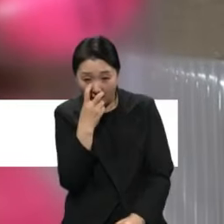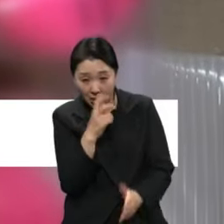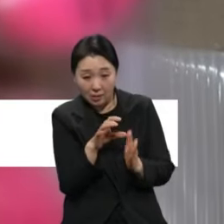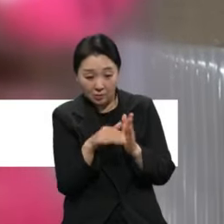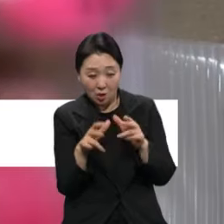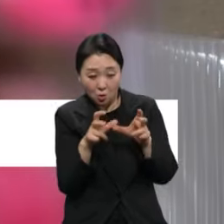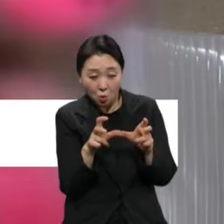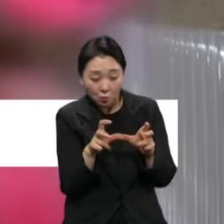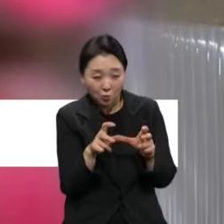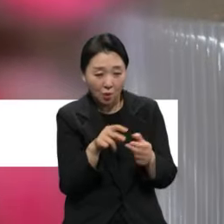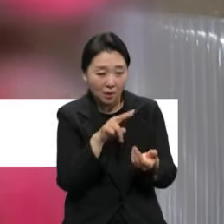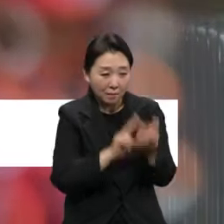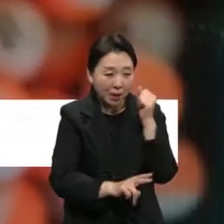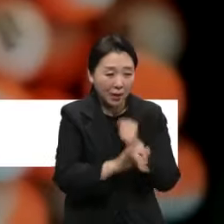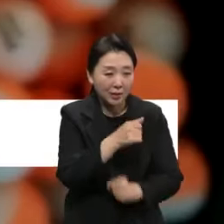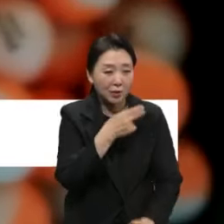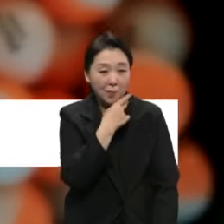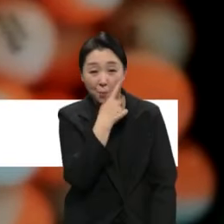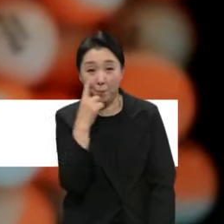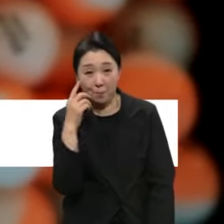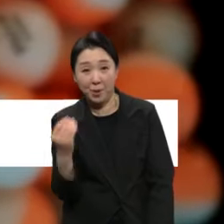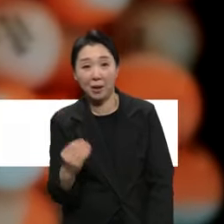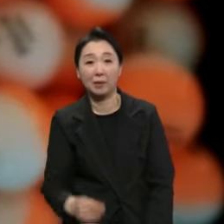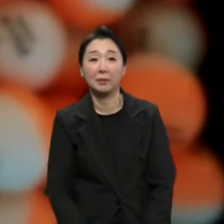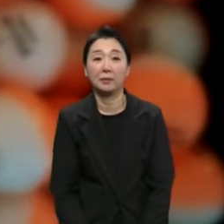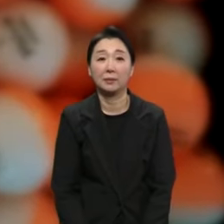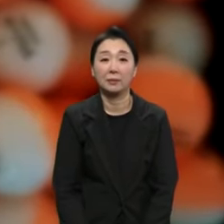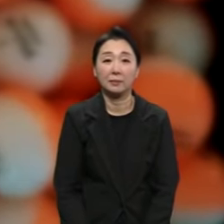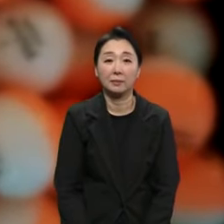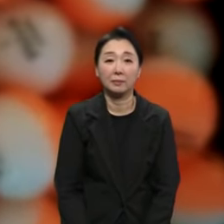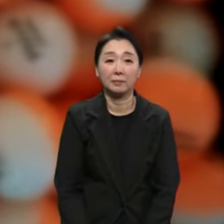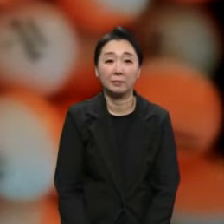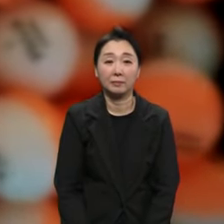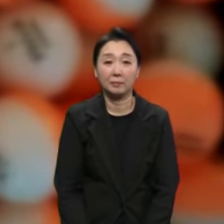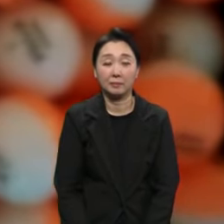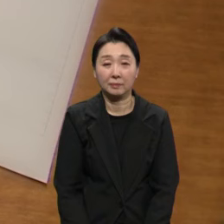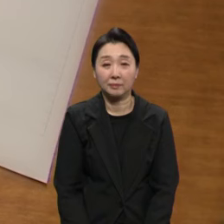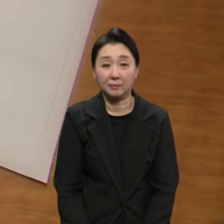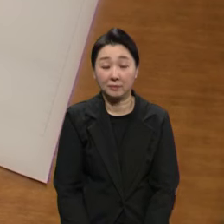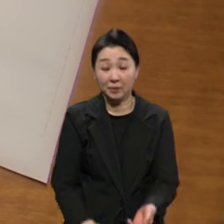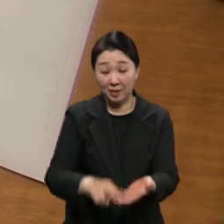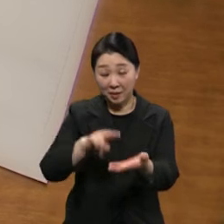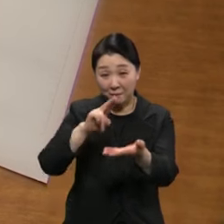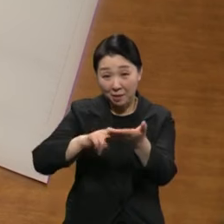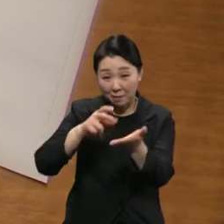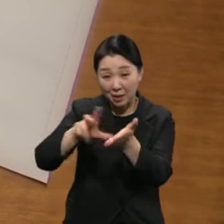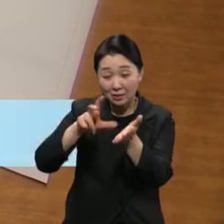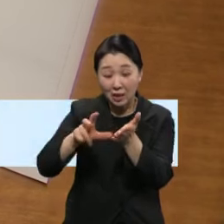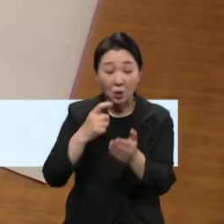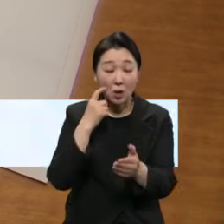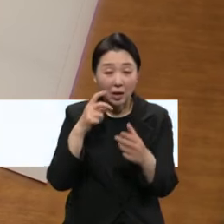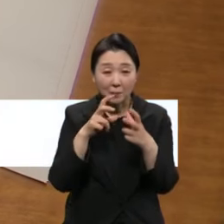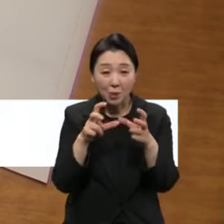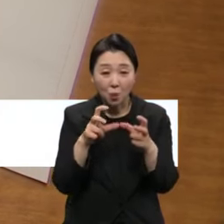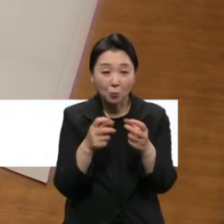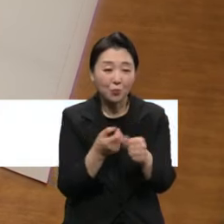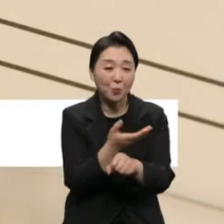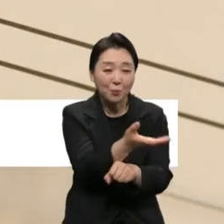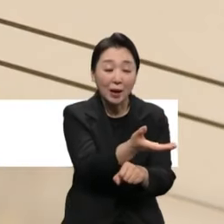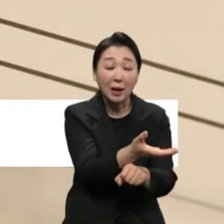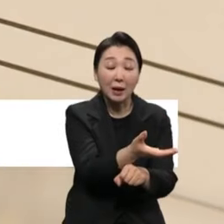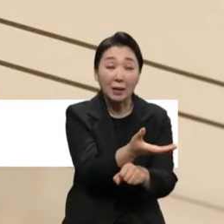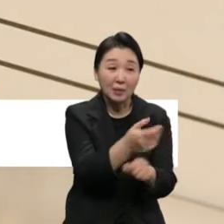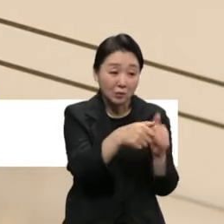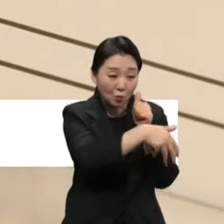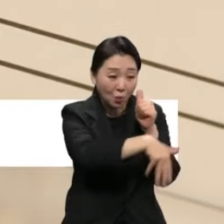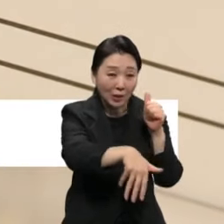골프공이 시중에 유통되고 있는 사실을 확인했습니다. JTBC가 입수한 판매 자료엔 가짜 골프공이 납품된 것으로 보이는